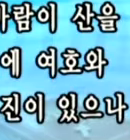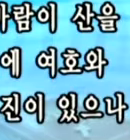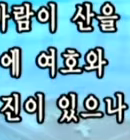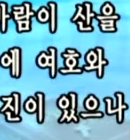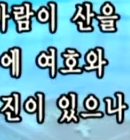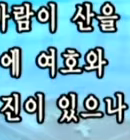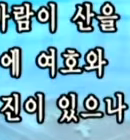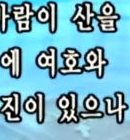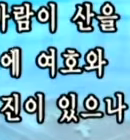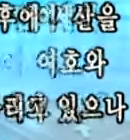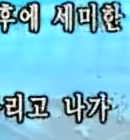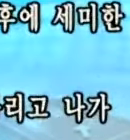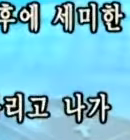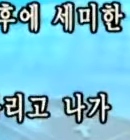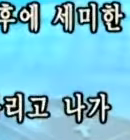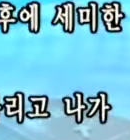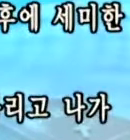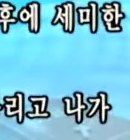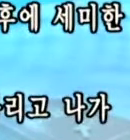서람